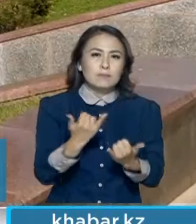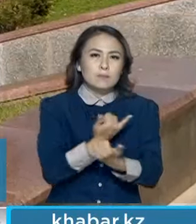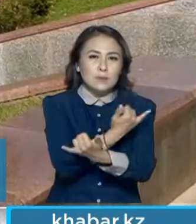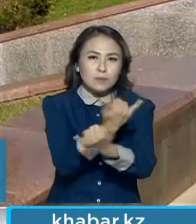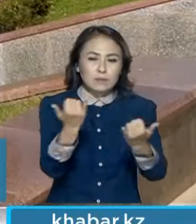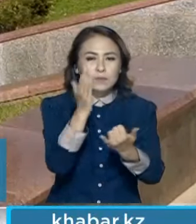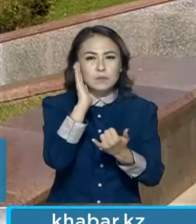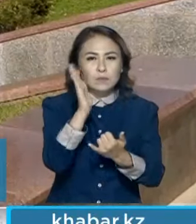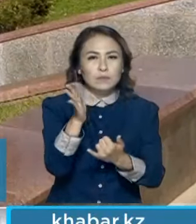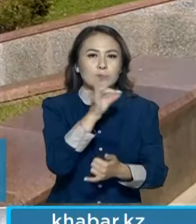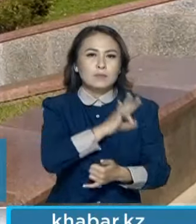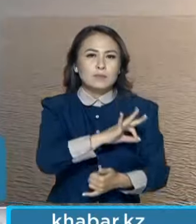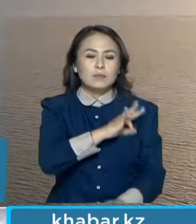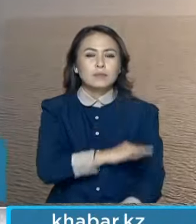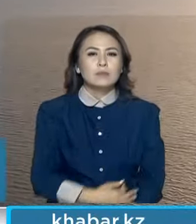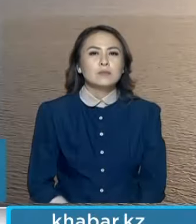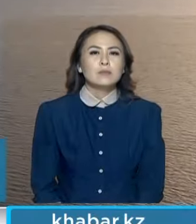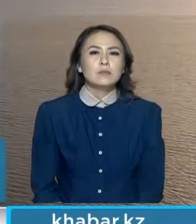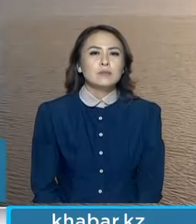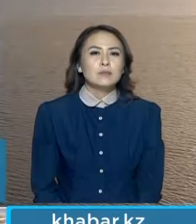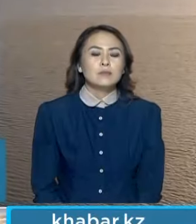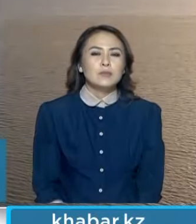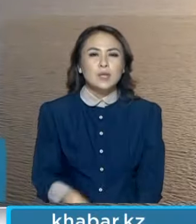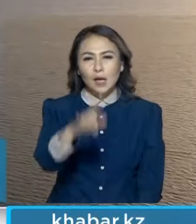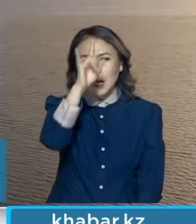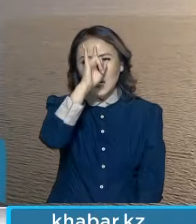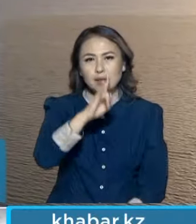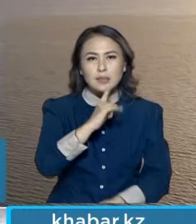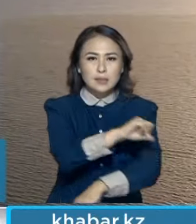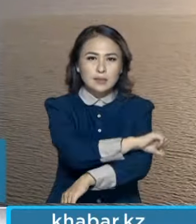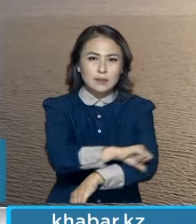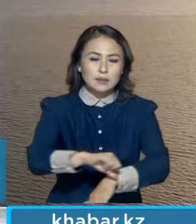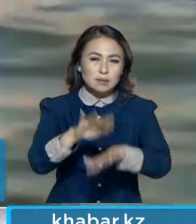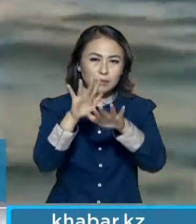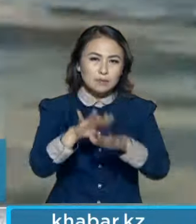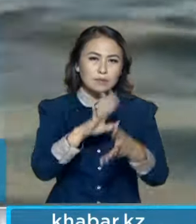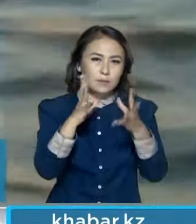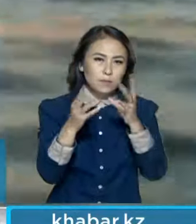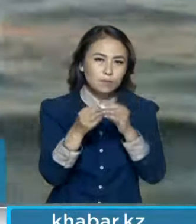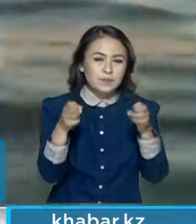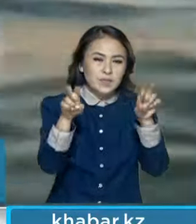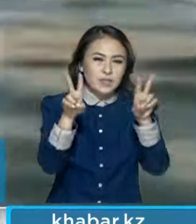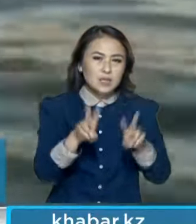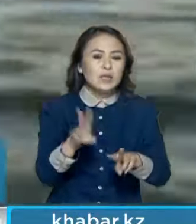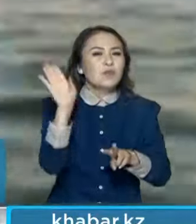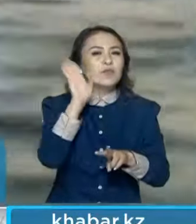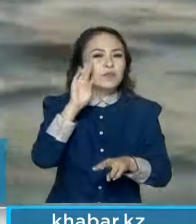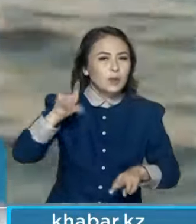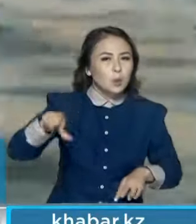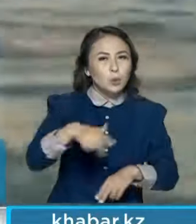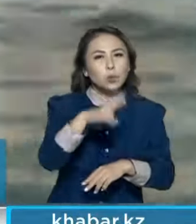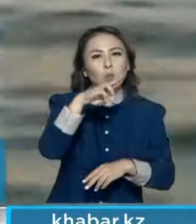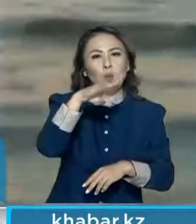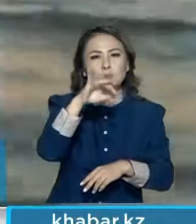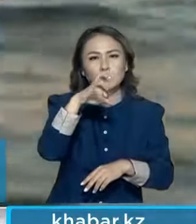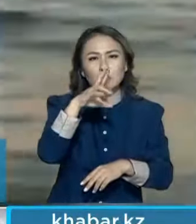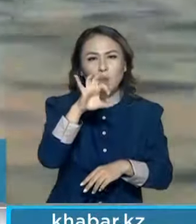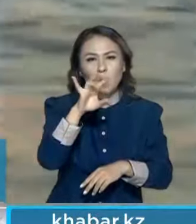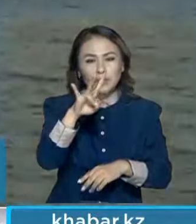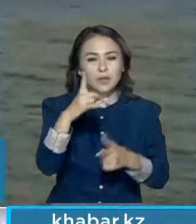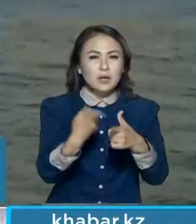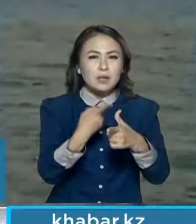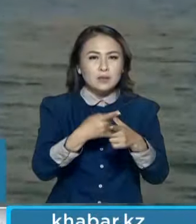бағытталып, кәдеге жарайды деген сөз. Жызақ Қазақстанмен шекаралас жатқан өңір. Аймақта арнасай көлдер жүйесіне кіретін Тускан атты су айдыны бар.